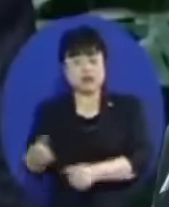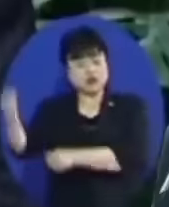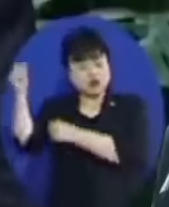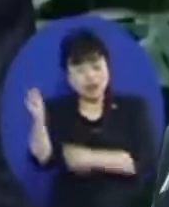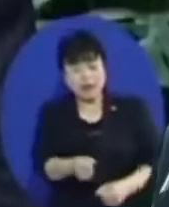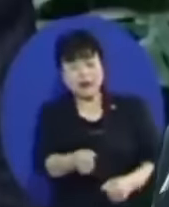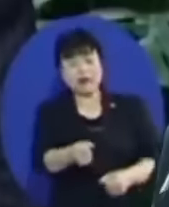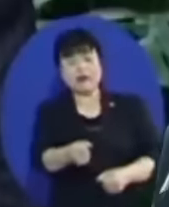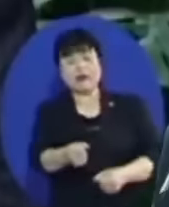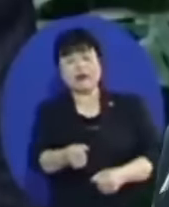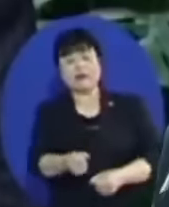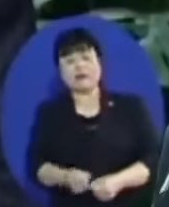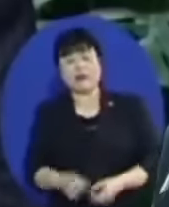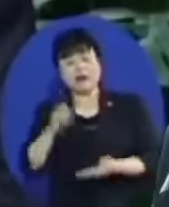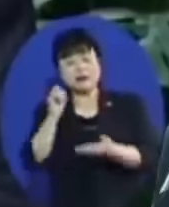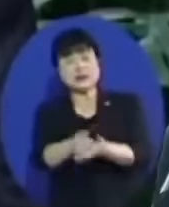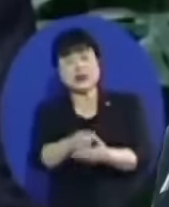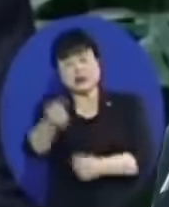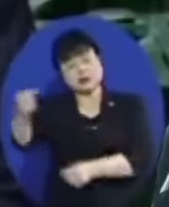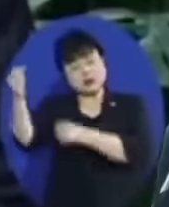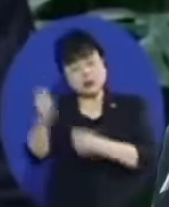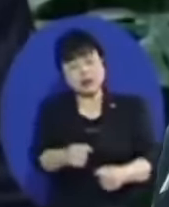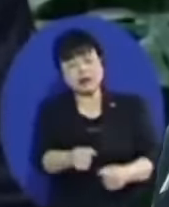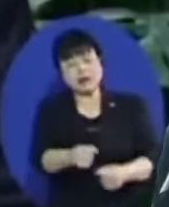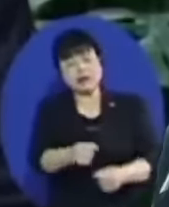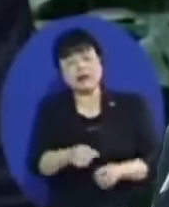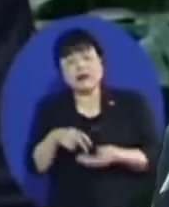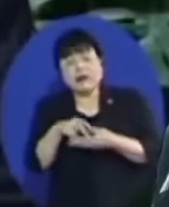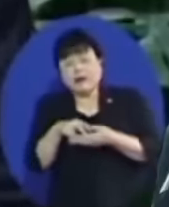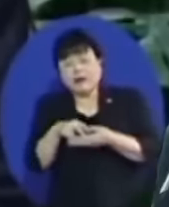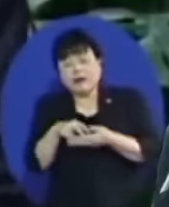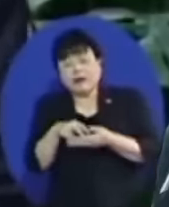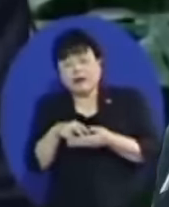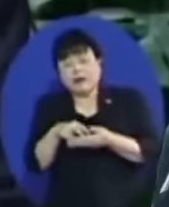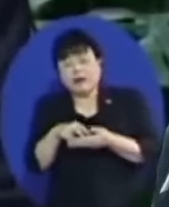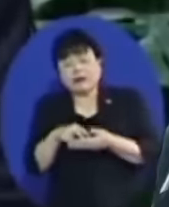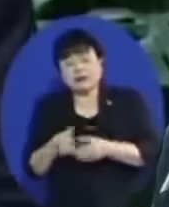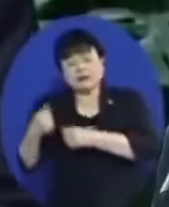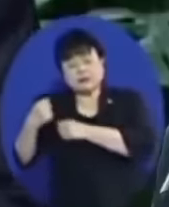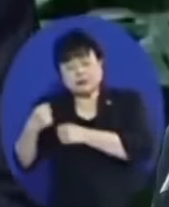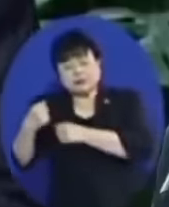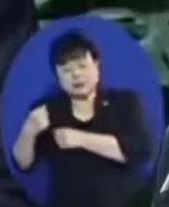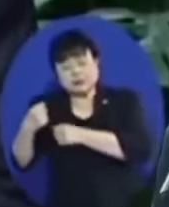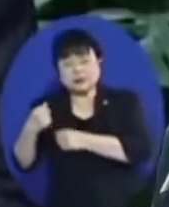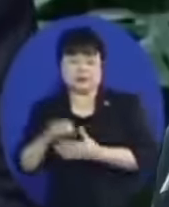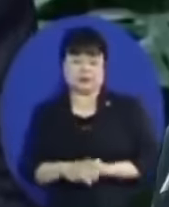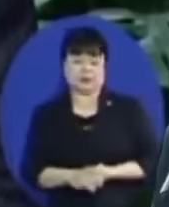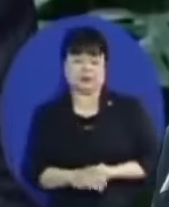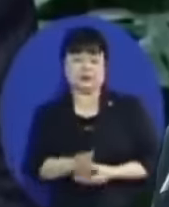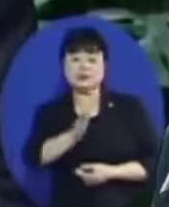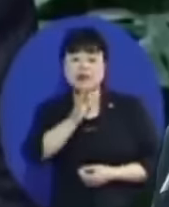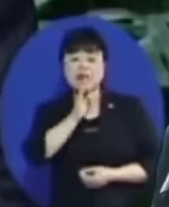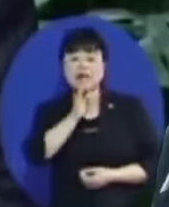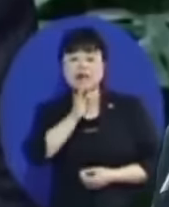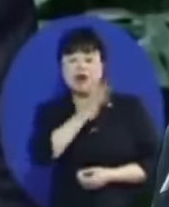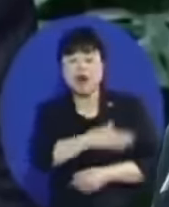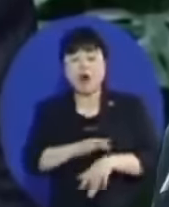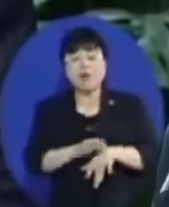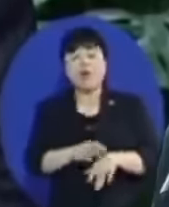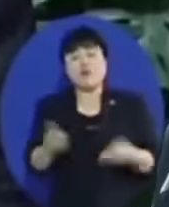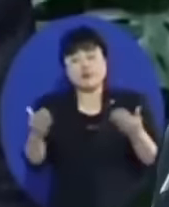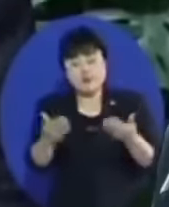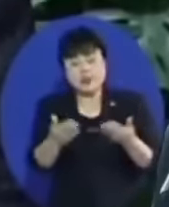때리고, 발로 차고 몽둥이로 때리면 그것을 안고 벌벌 기어서 짐을 날랐습니다. 정말로 육체